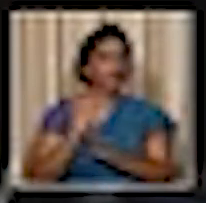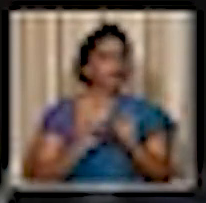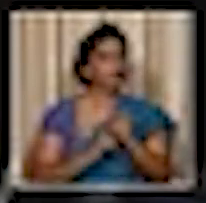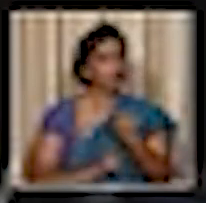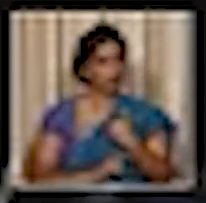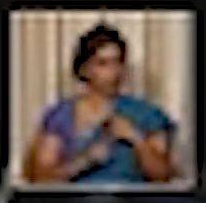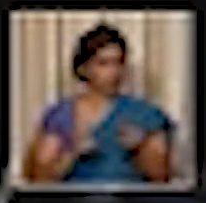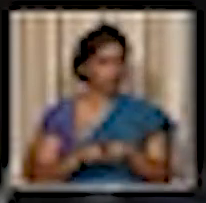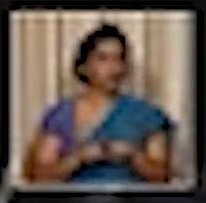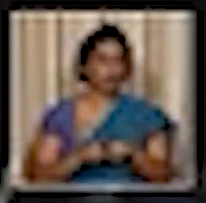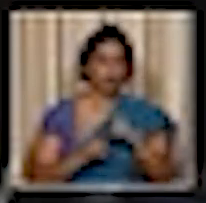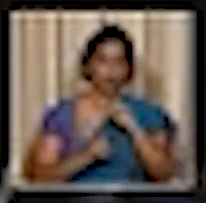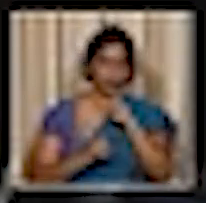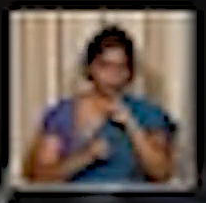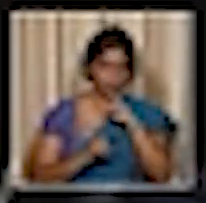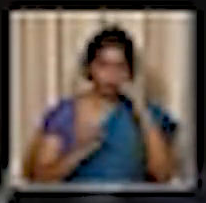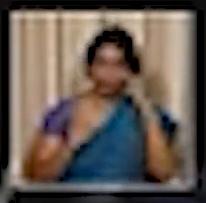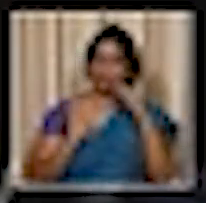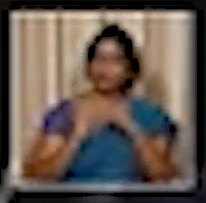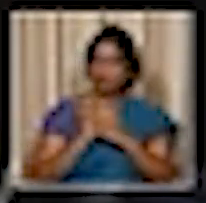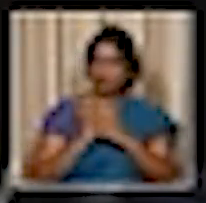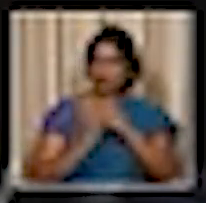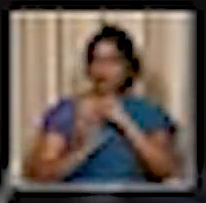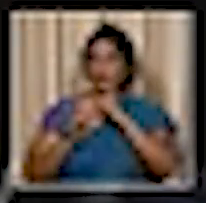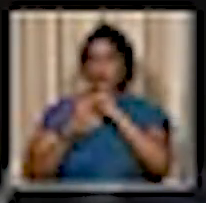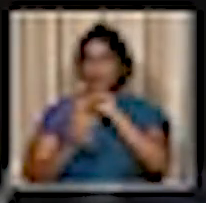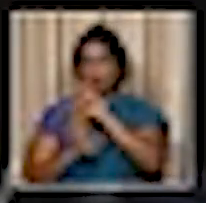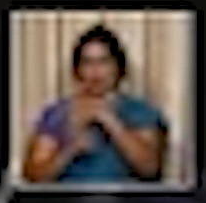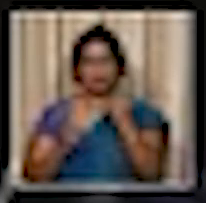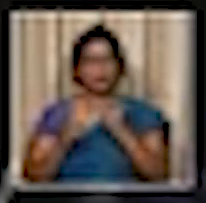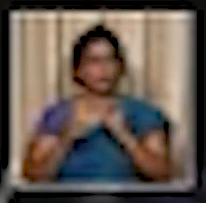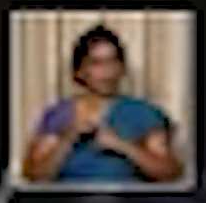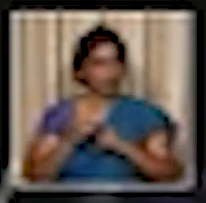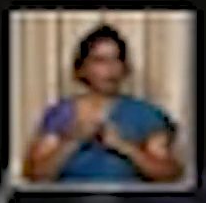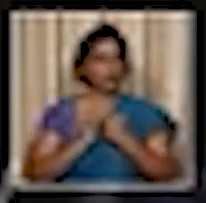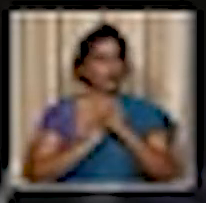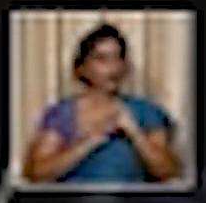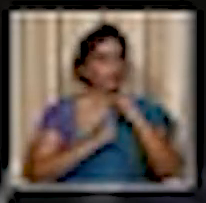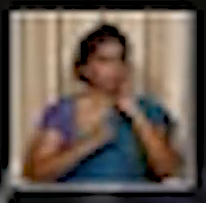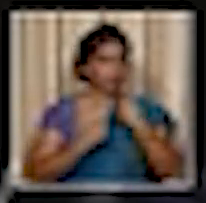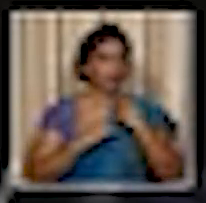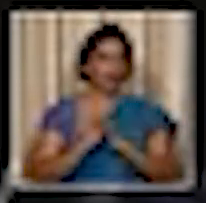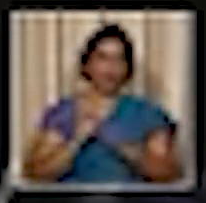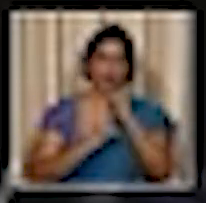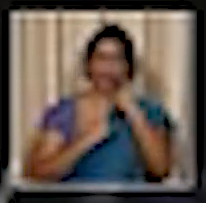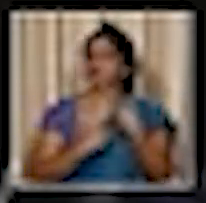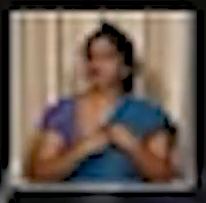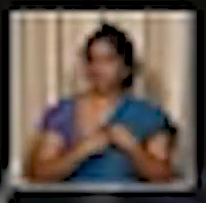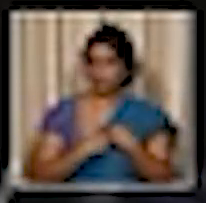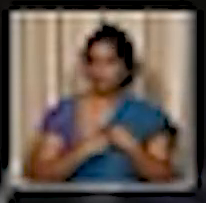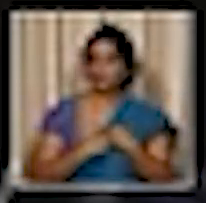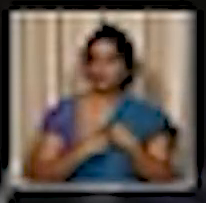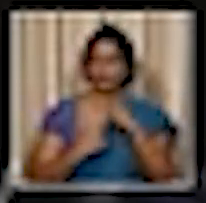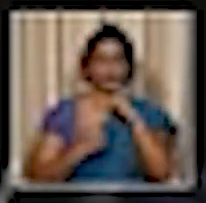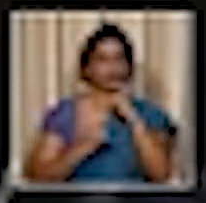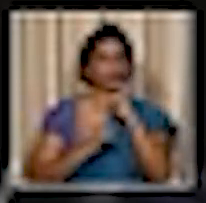විදිහට අධිකරණයෙන් අහන්න බැරි ප්‍රශ්න ගරු පාර්ලිමේන්තු මන්ත්‍රීතුමාලා අහන්නේ අධිකරණ ඇමතිතුමාගේ. ඒක නිසා